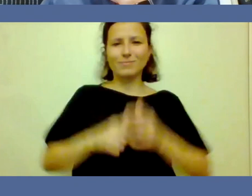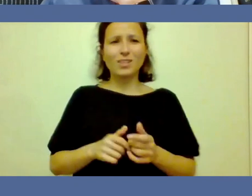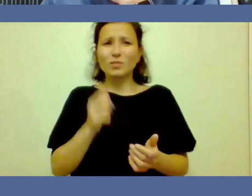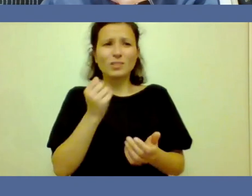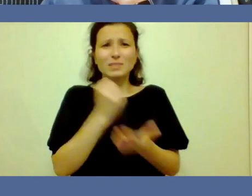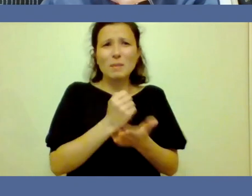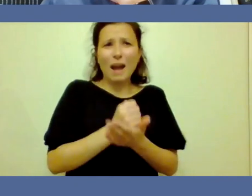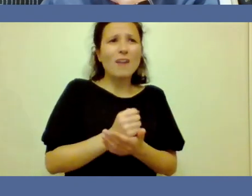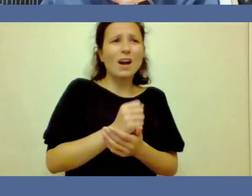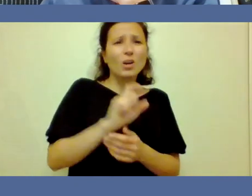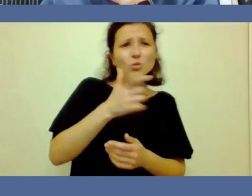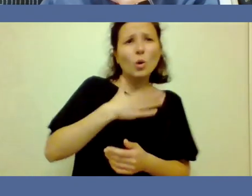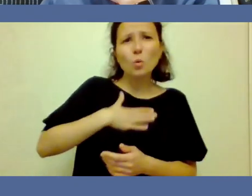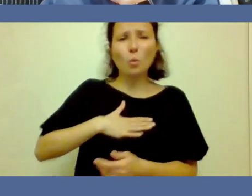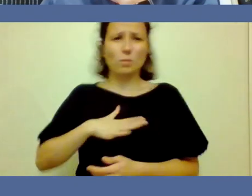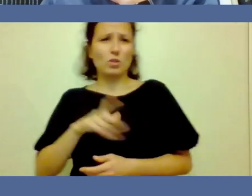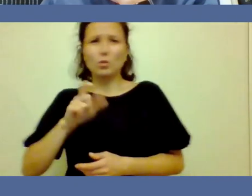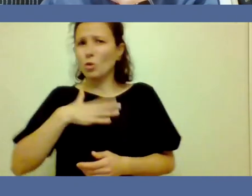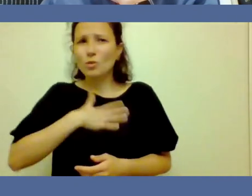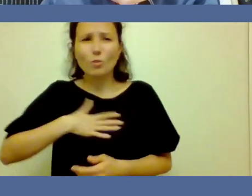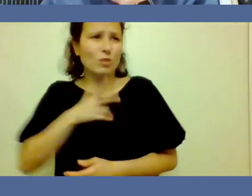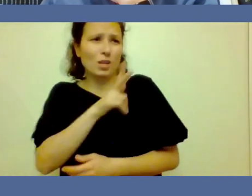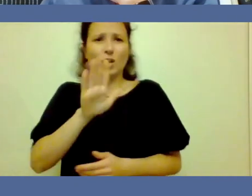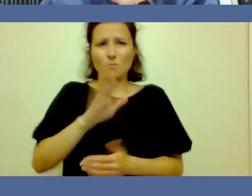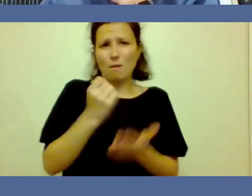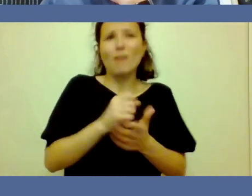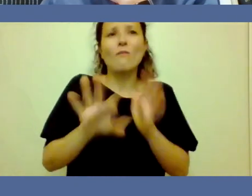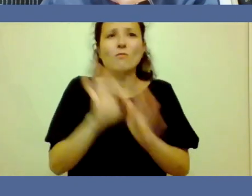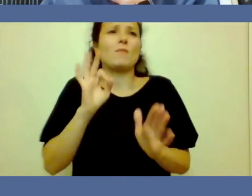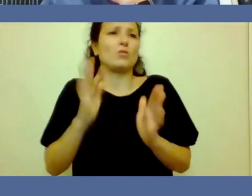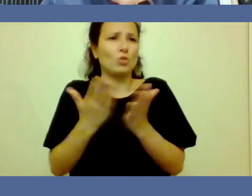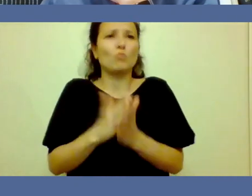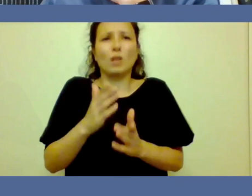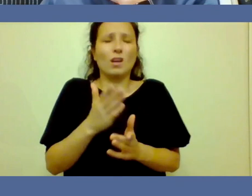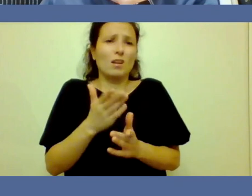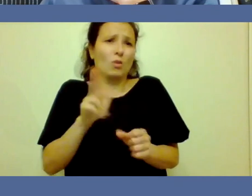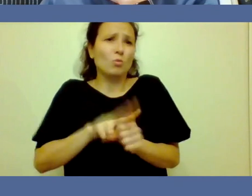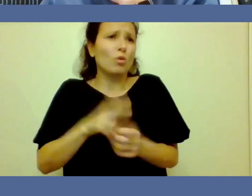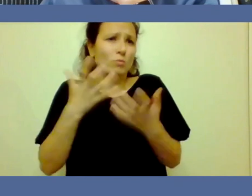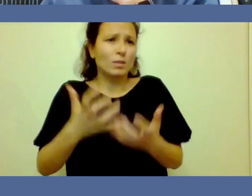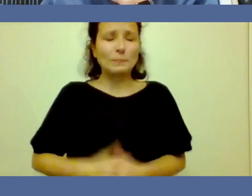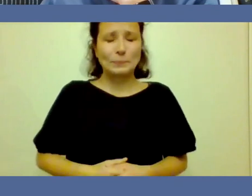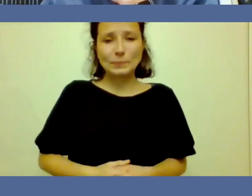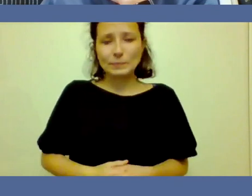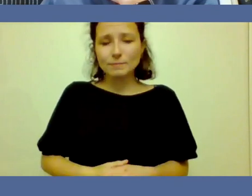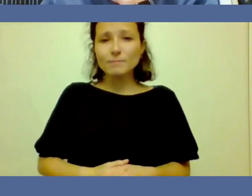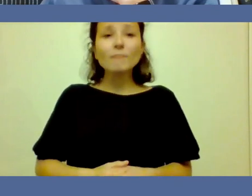dyskutuje i każdy ma prawo wybrać taką opowieść, jaką chce. Natomiast niewątpliwie, absolutnie,